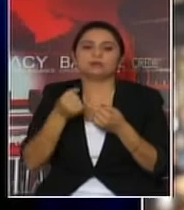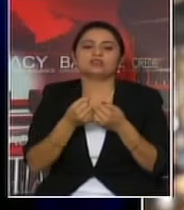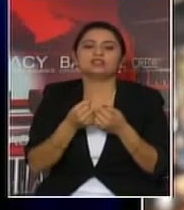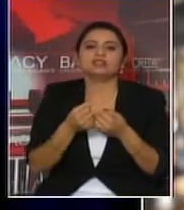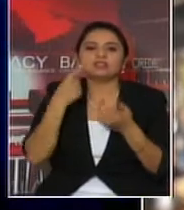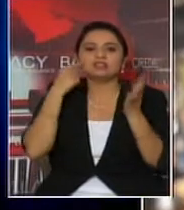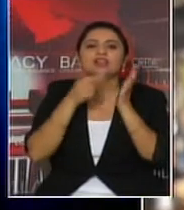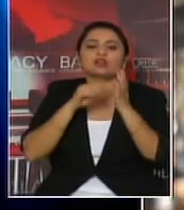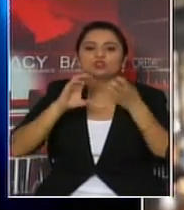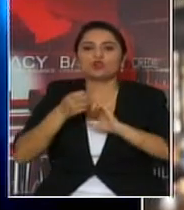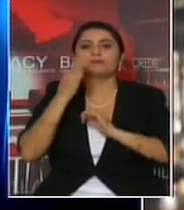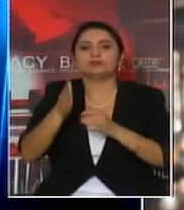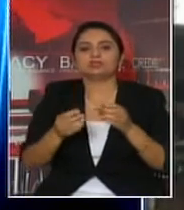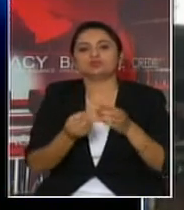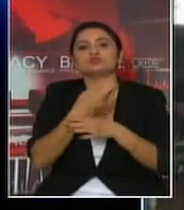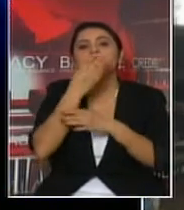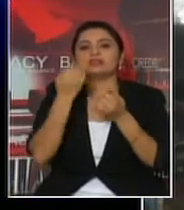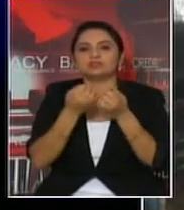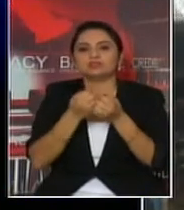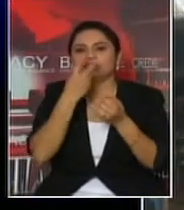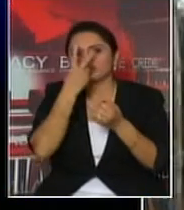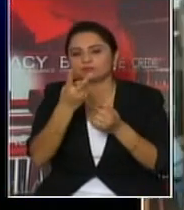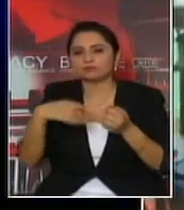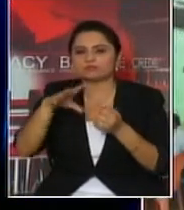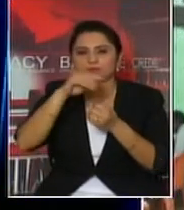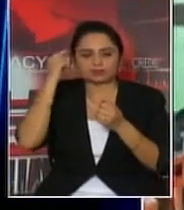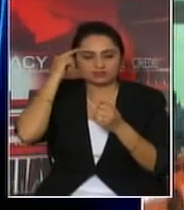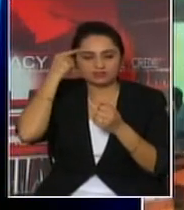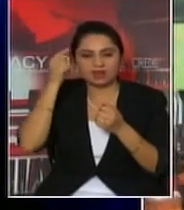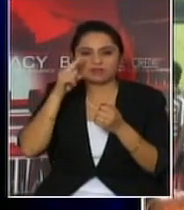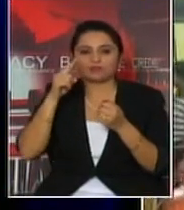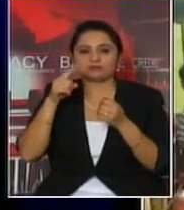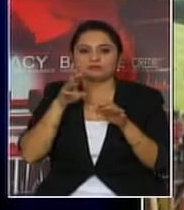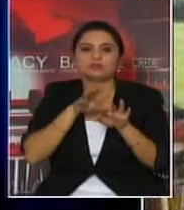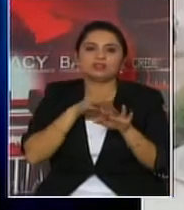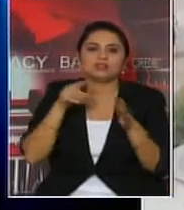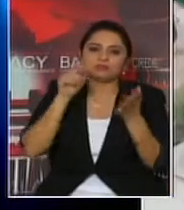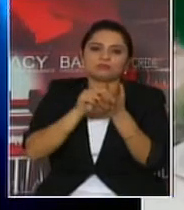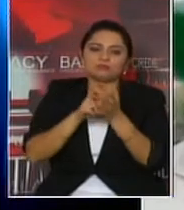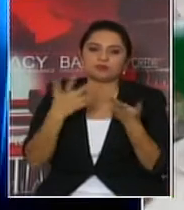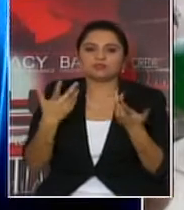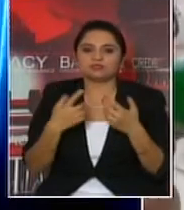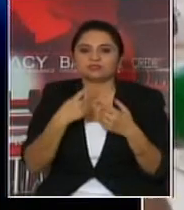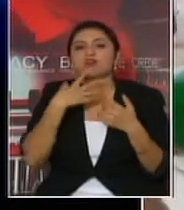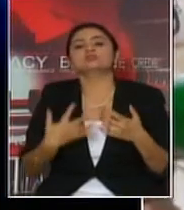गरेको एउटा उत्पादन देख्ने हो भने सबैको दिमाग एकपटक झस्काउन सक्दछ।